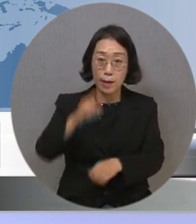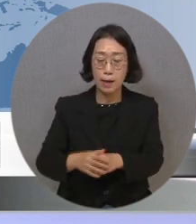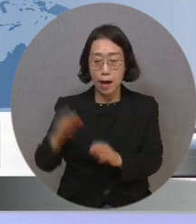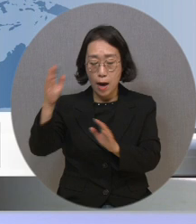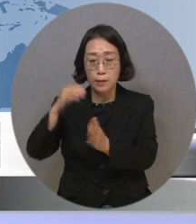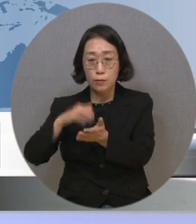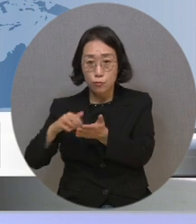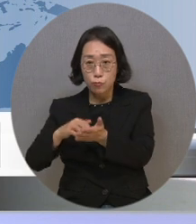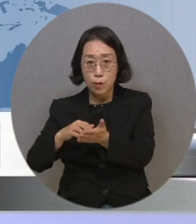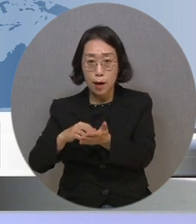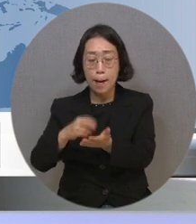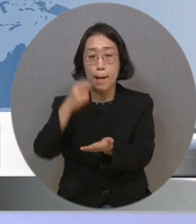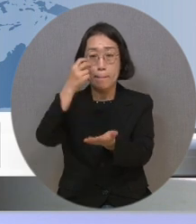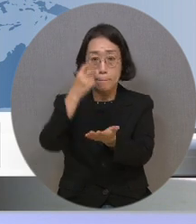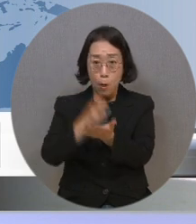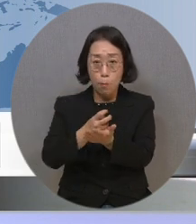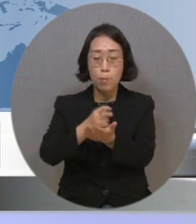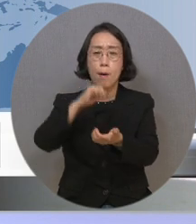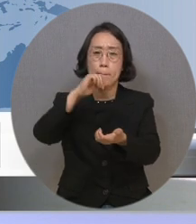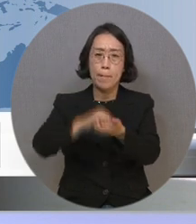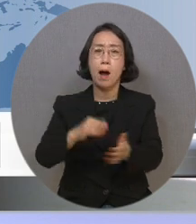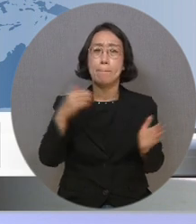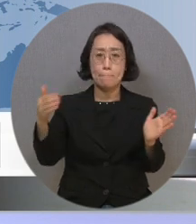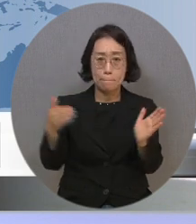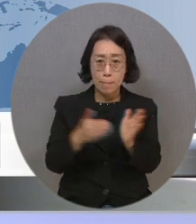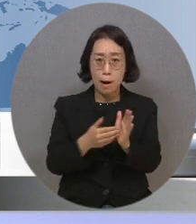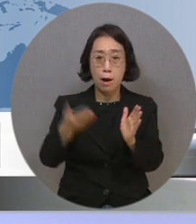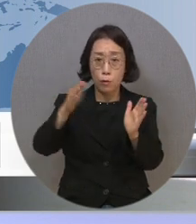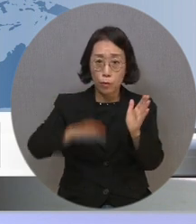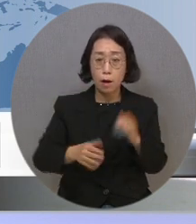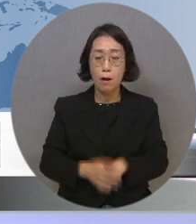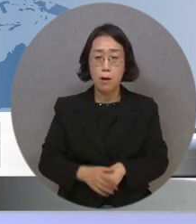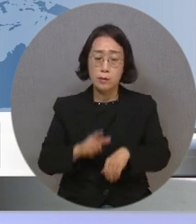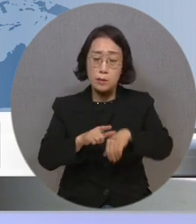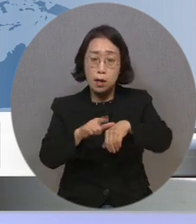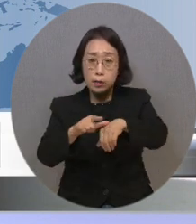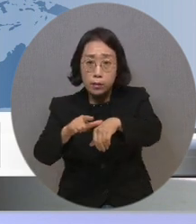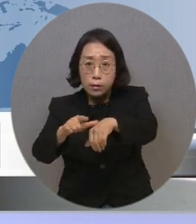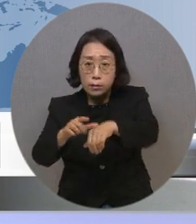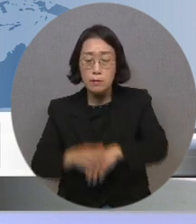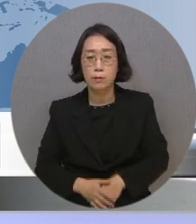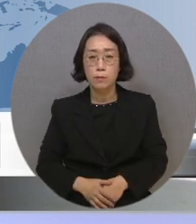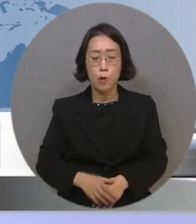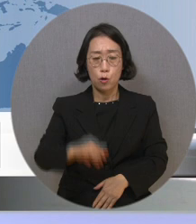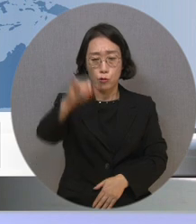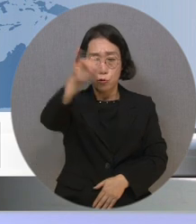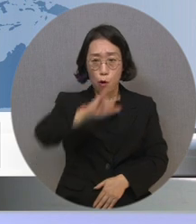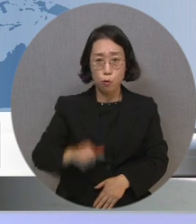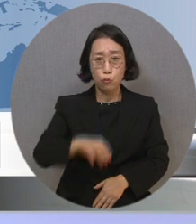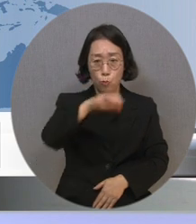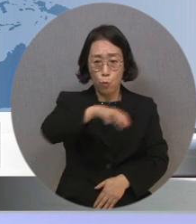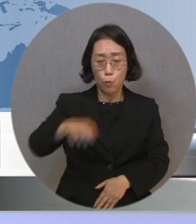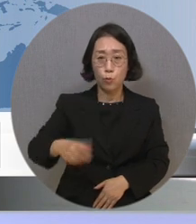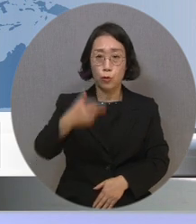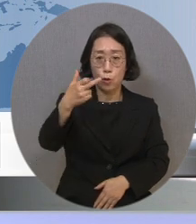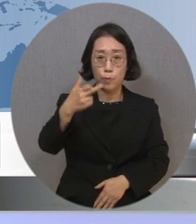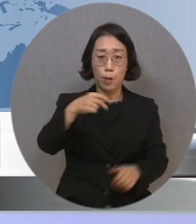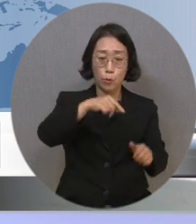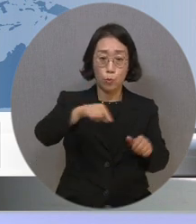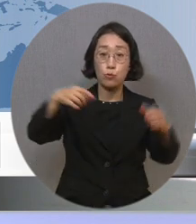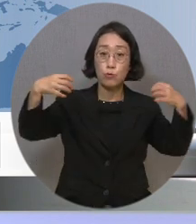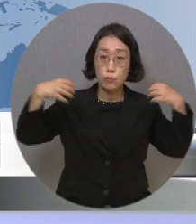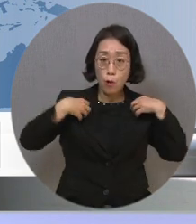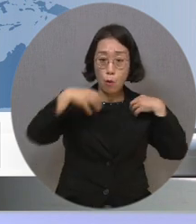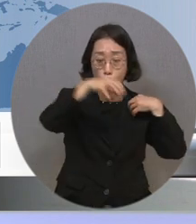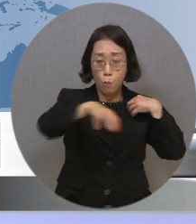학생 수를 법으로 지정했죠. 하지만 시간이 흐른 지금 전국 17개 시도교육청 중 법정